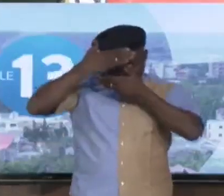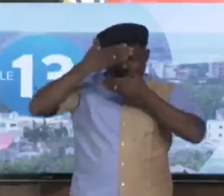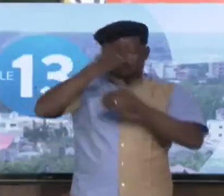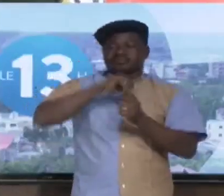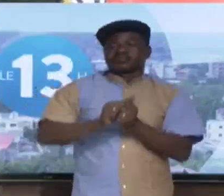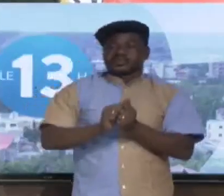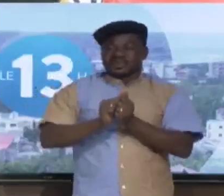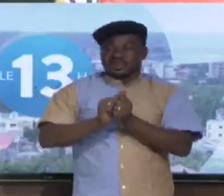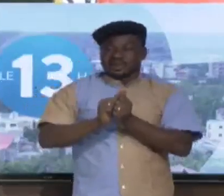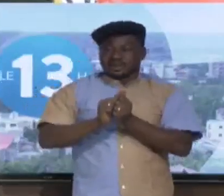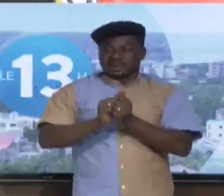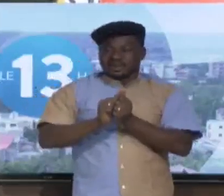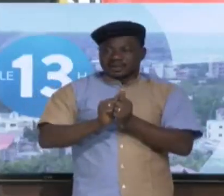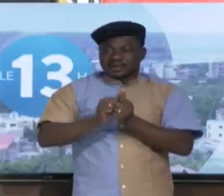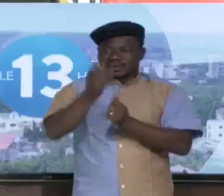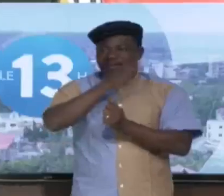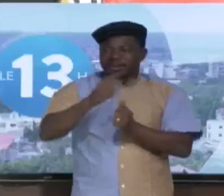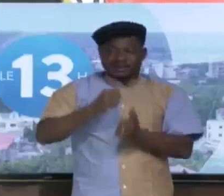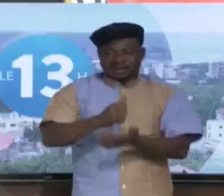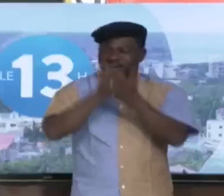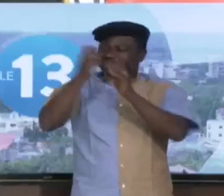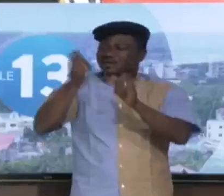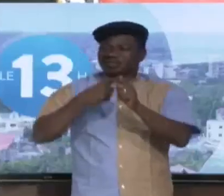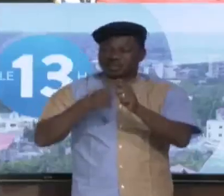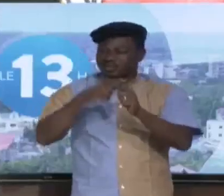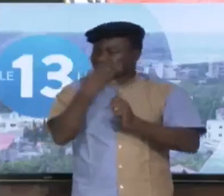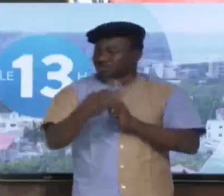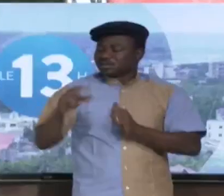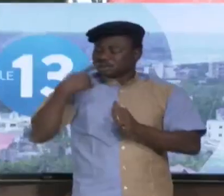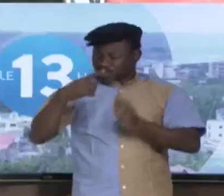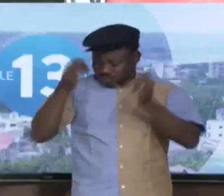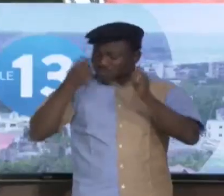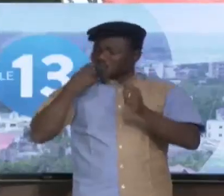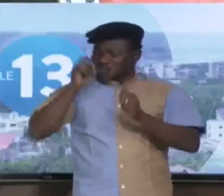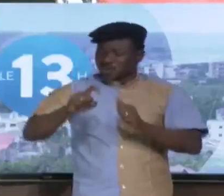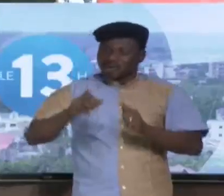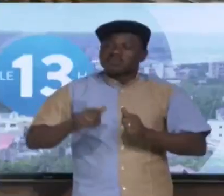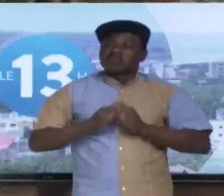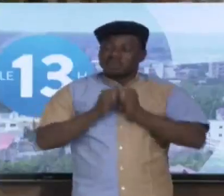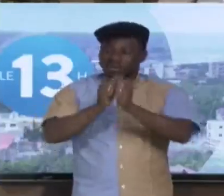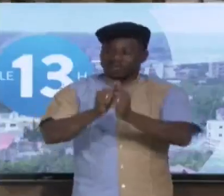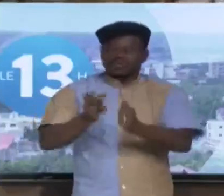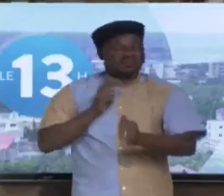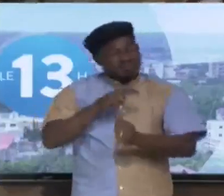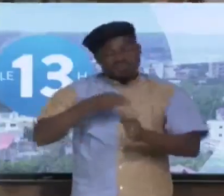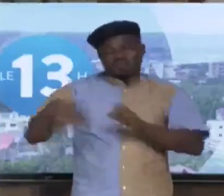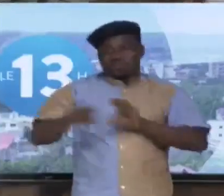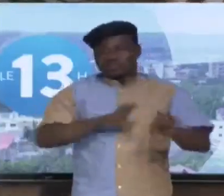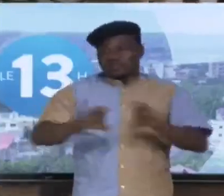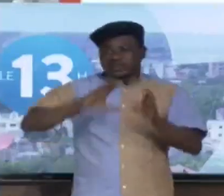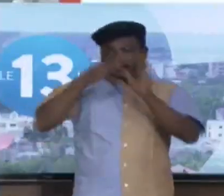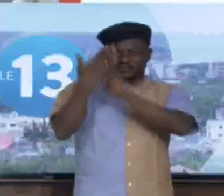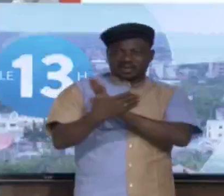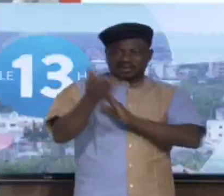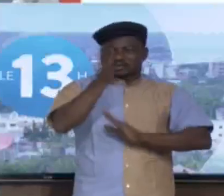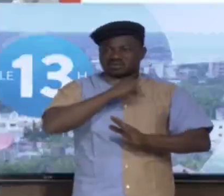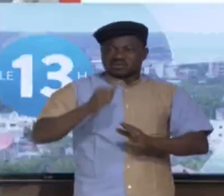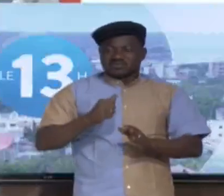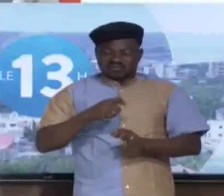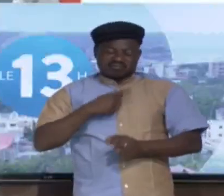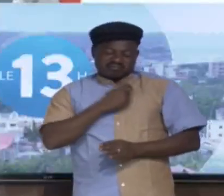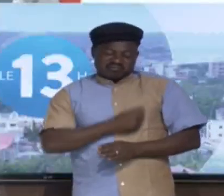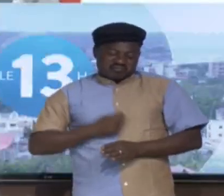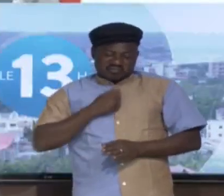ferment qui doit nous guider pour faire face à la désolation que ces terroristes ont occasionnée au sein de nos